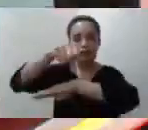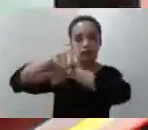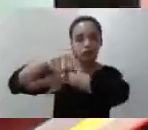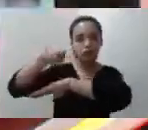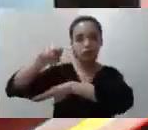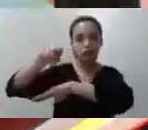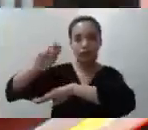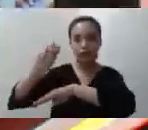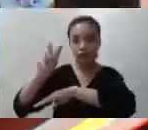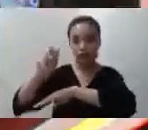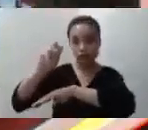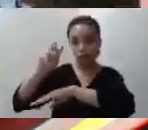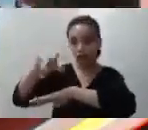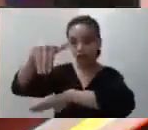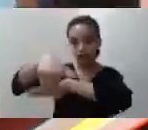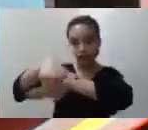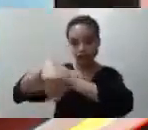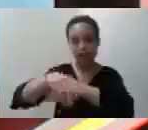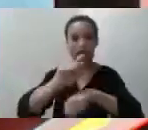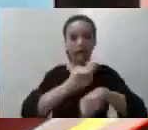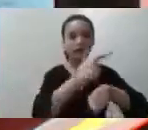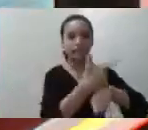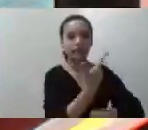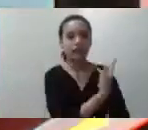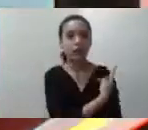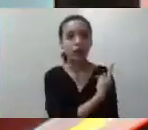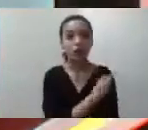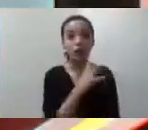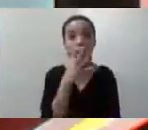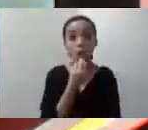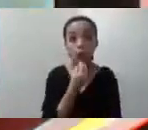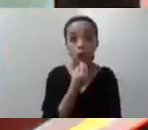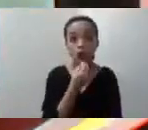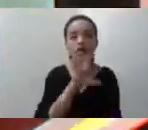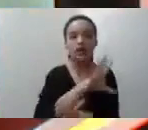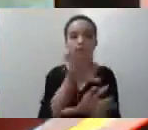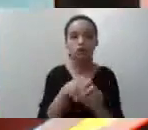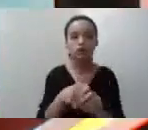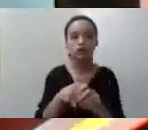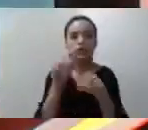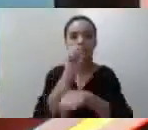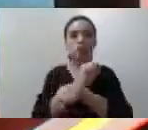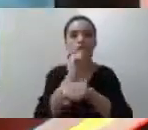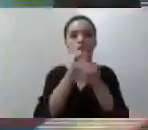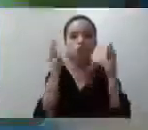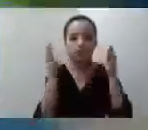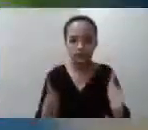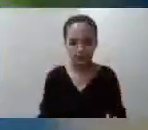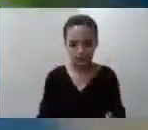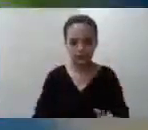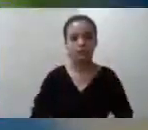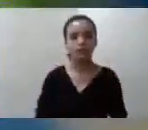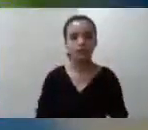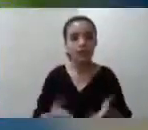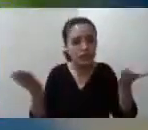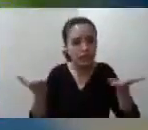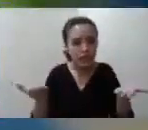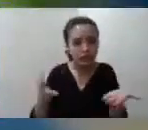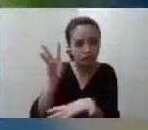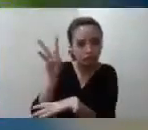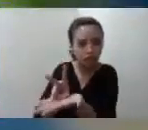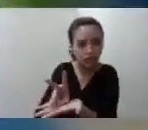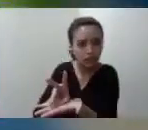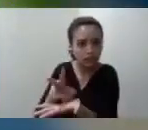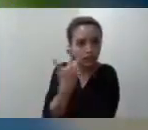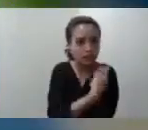Tumaas na ang kumpiyansa ng mga Pilipino na magpaturok ng bakuna laban sa COVID-19. Ito'y matapos lumabas sa isinagawang Social